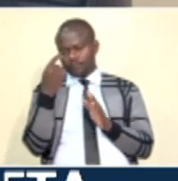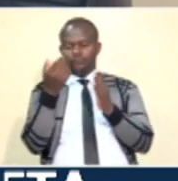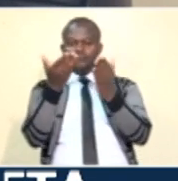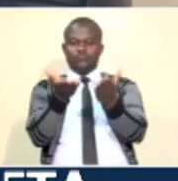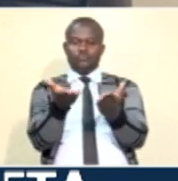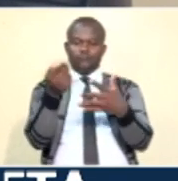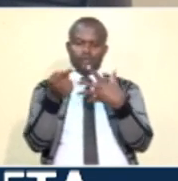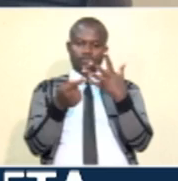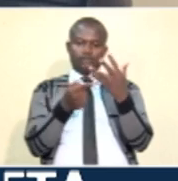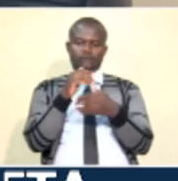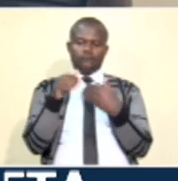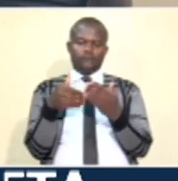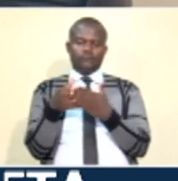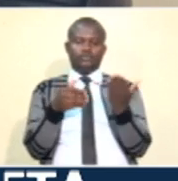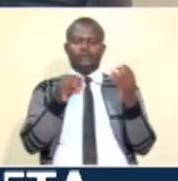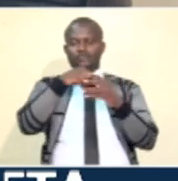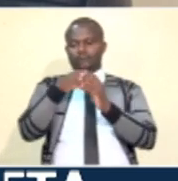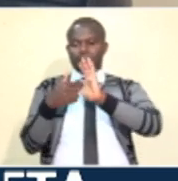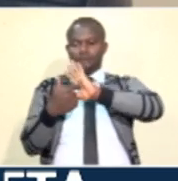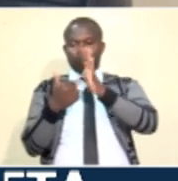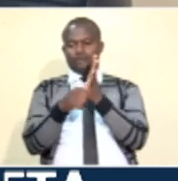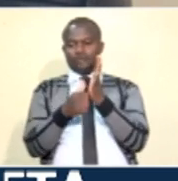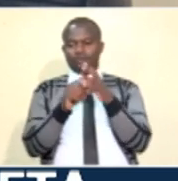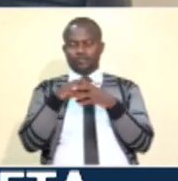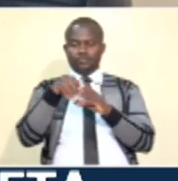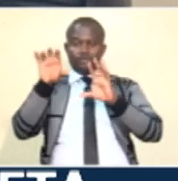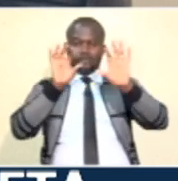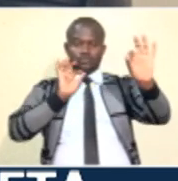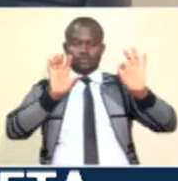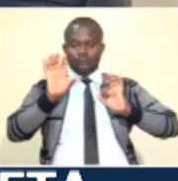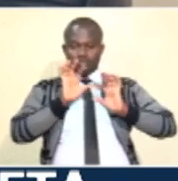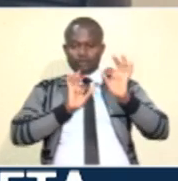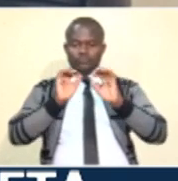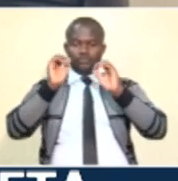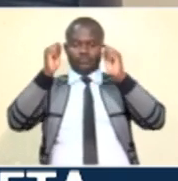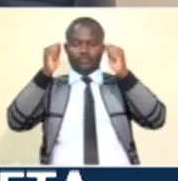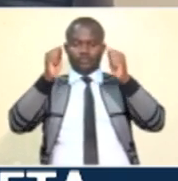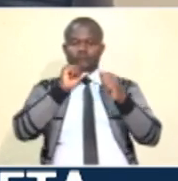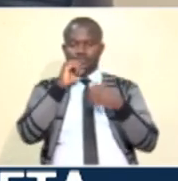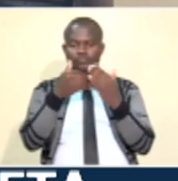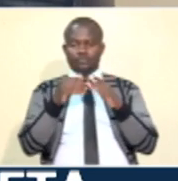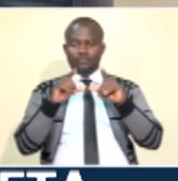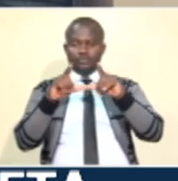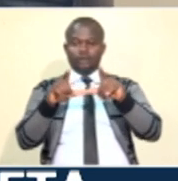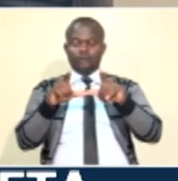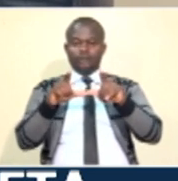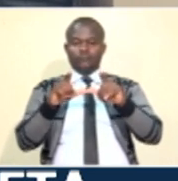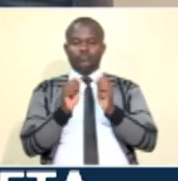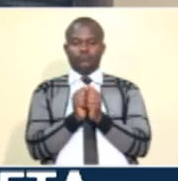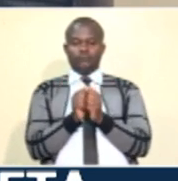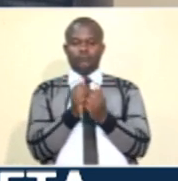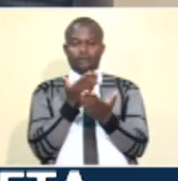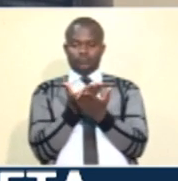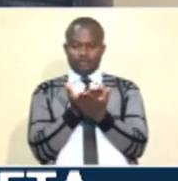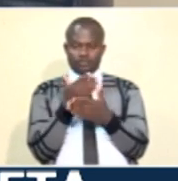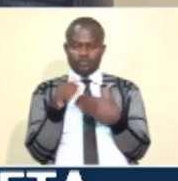Ahangaha rero haracyagaragara ikibazo cyo gutoranya abakandida badafite impamyabumenyi